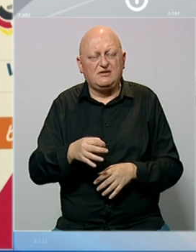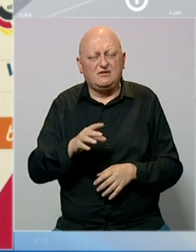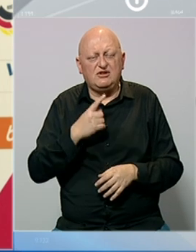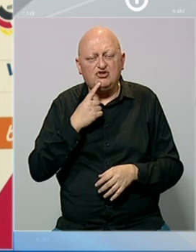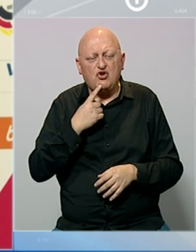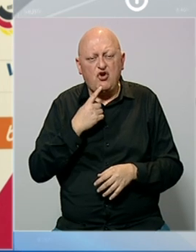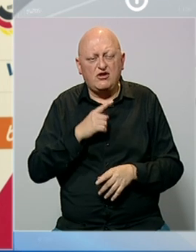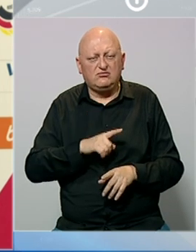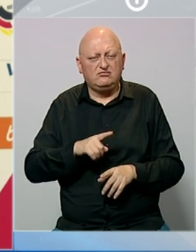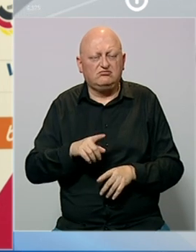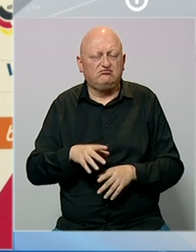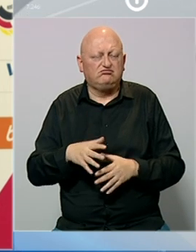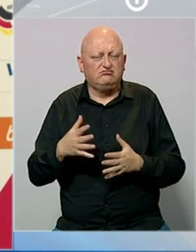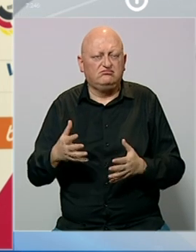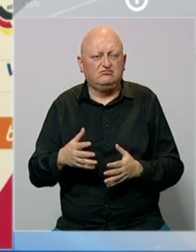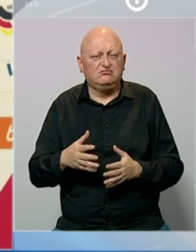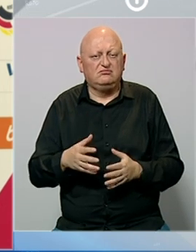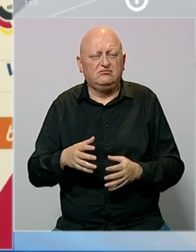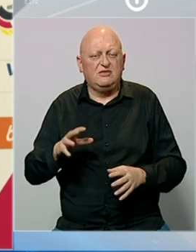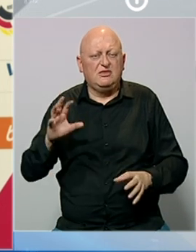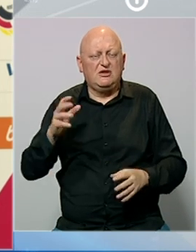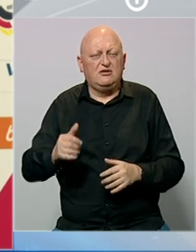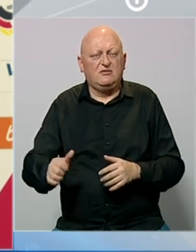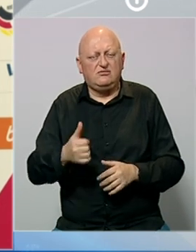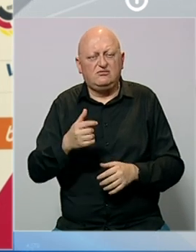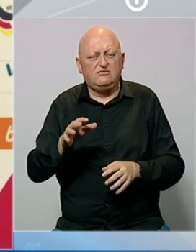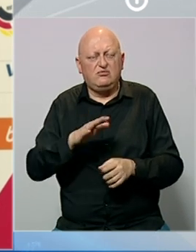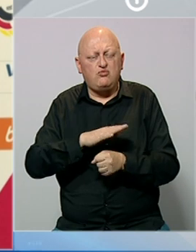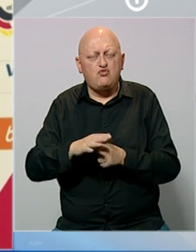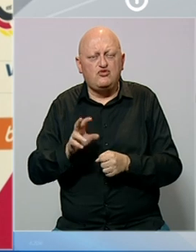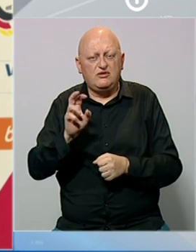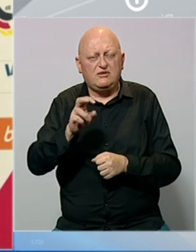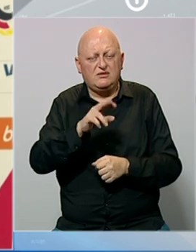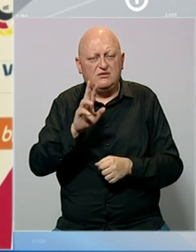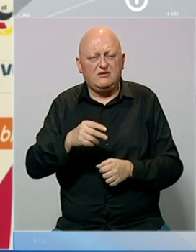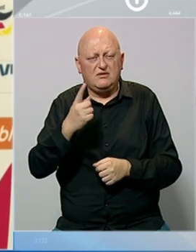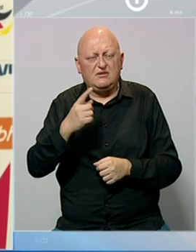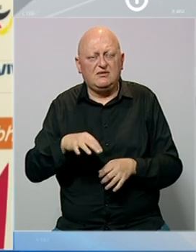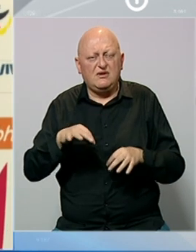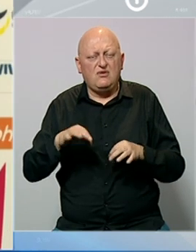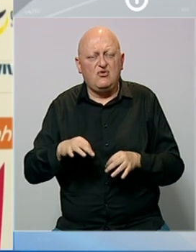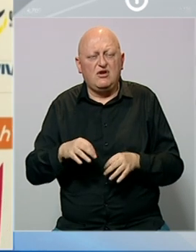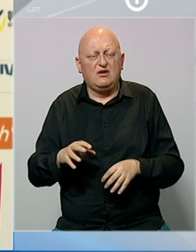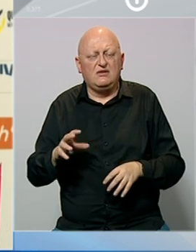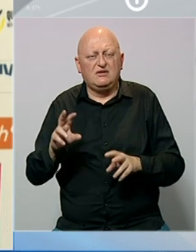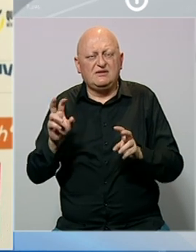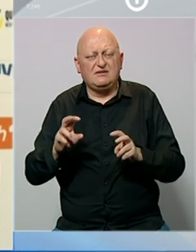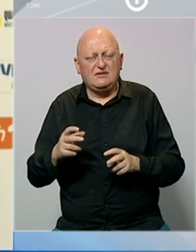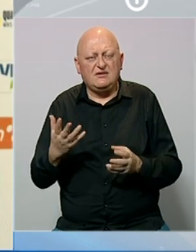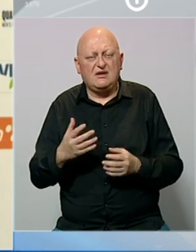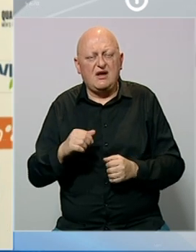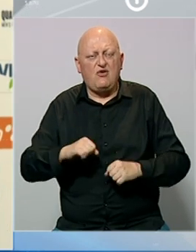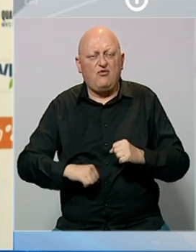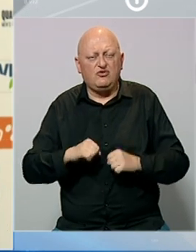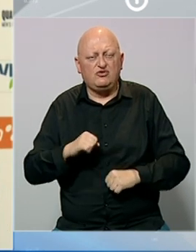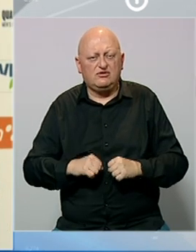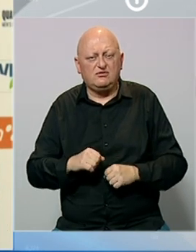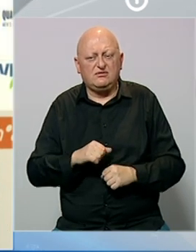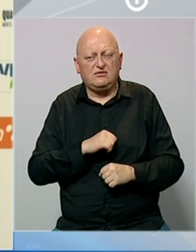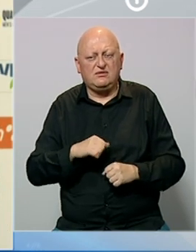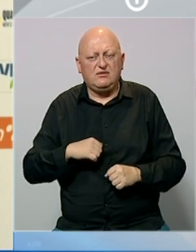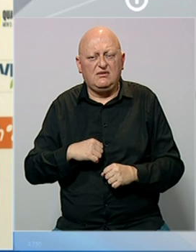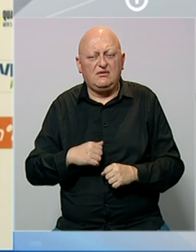se seniorska selekcija popunjavati, odnosno da imaju već jedan uigrani način sustava kako funkcioniraju. Znači, samo